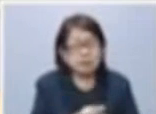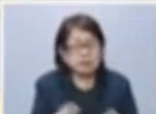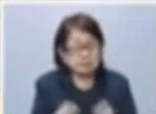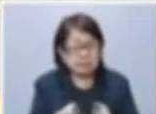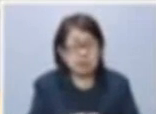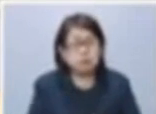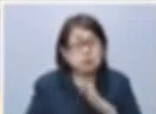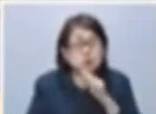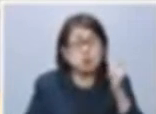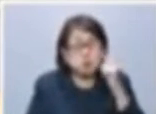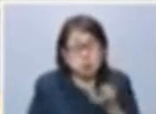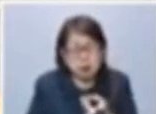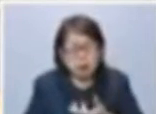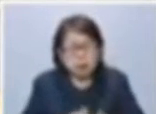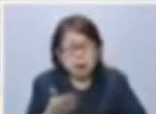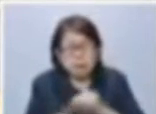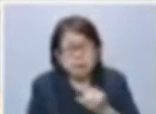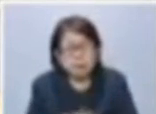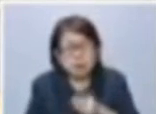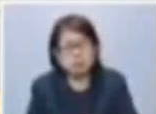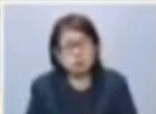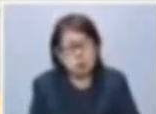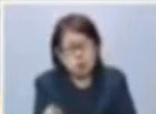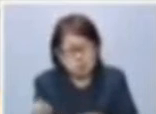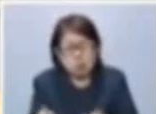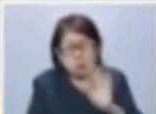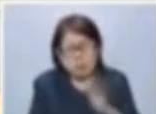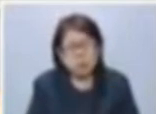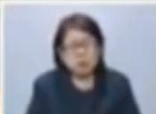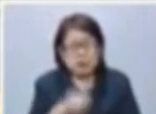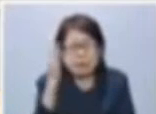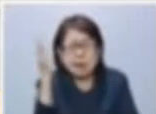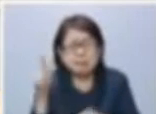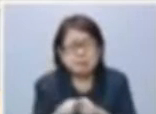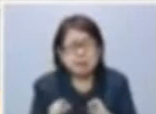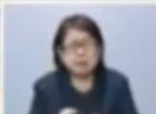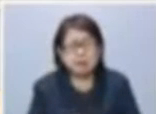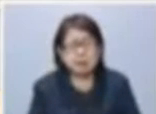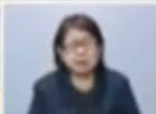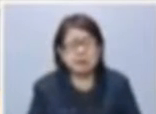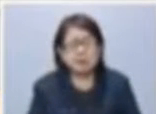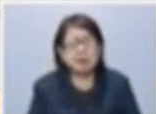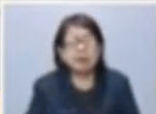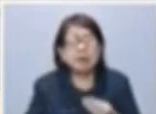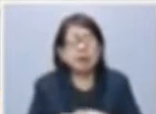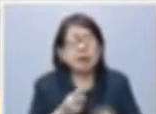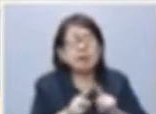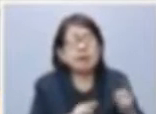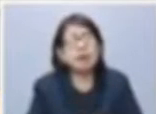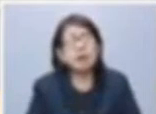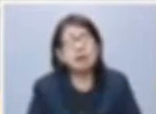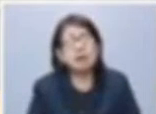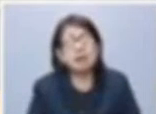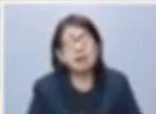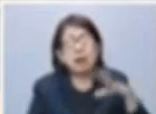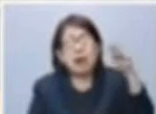ถ้ารู้ว่าราคาข้าวไม่ดีก็จะทำไปทำไมหรือยางให้ไปขายที่ดาวอังคารไม่ควรจะมีคำพูดเช่นนี้อีก